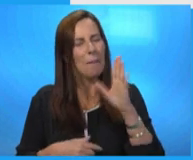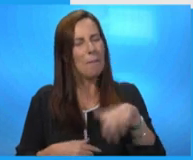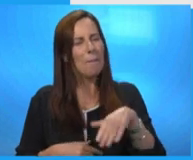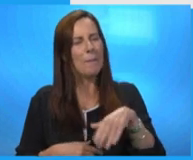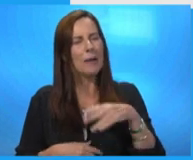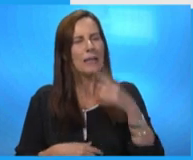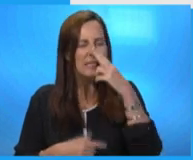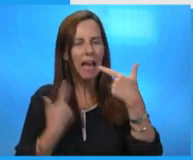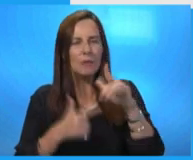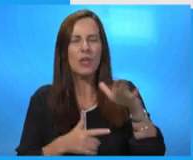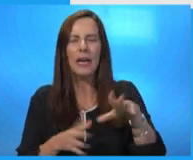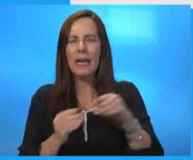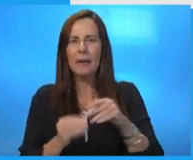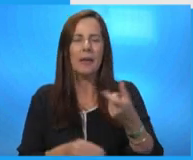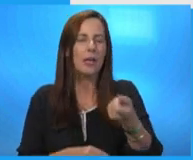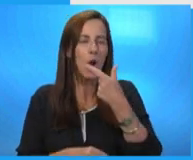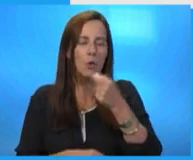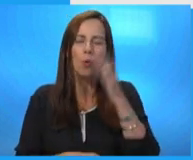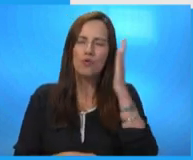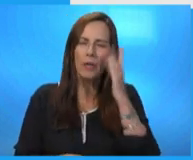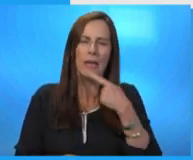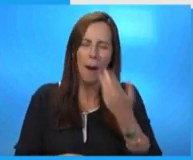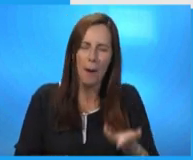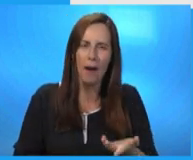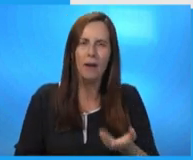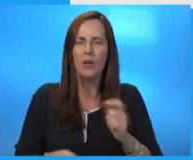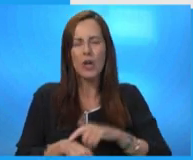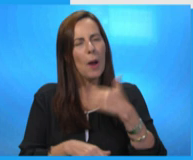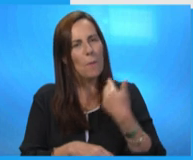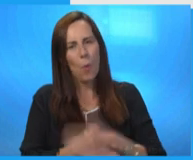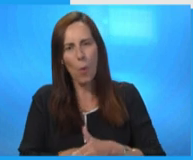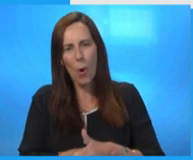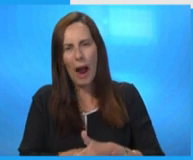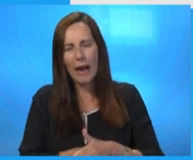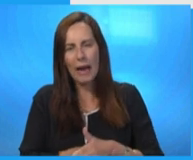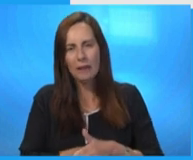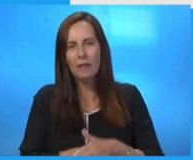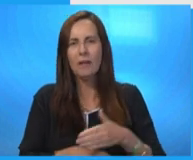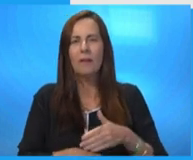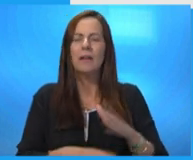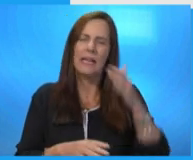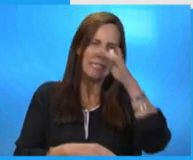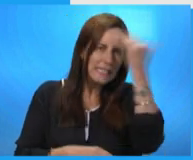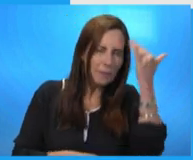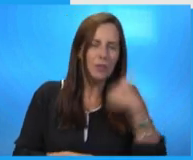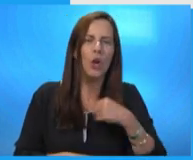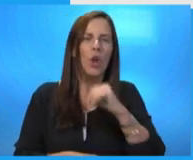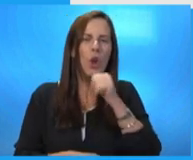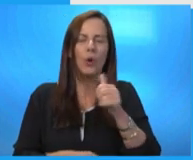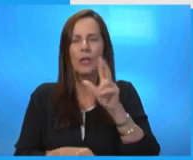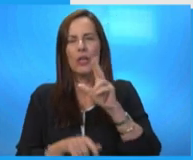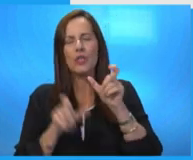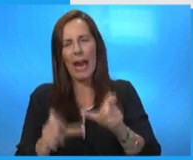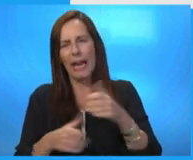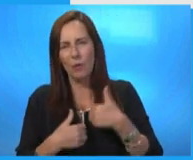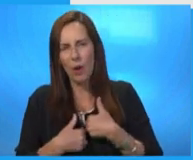הייתה תחת השפעת כדורי שינה, שהשעה הייתה מאוחרת, הלכתי רחוק מדי, לא רוצה שיגנו עליי.